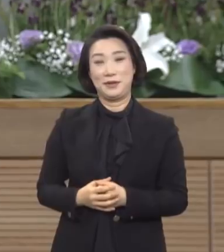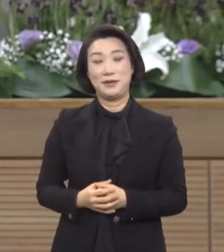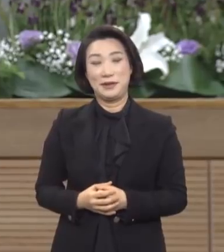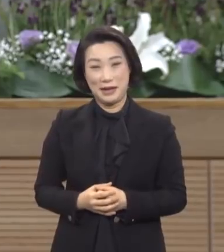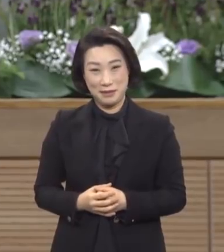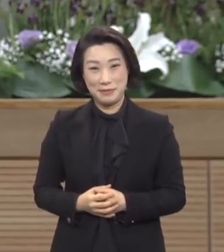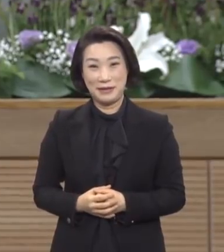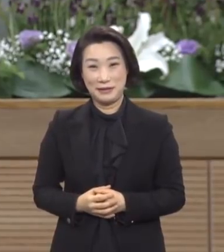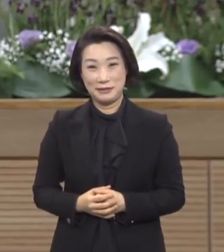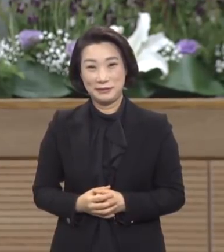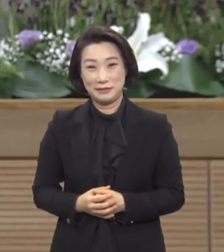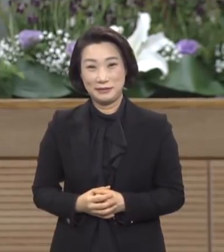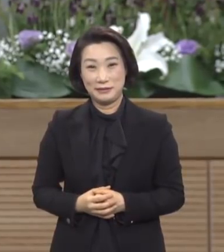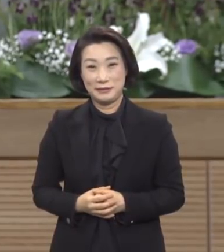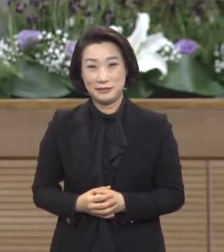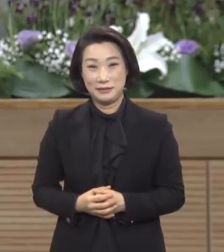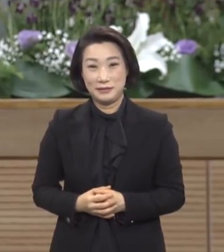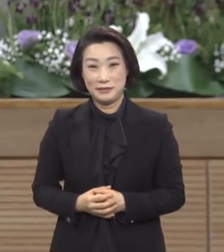요구입니다.